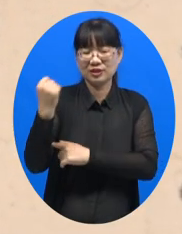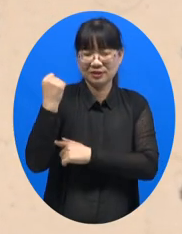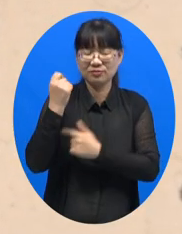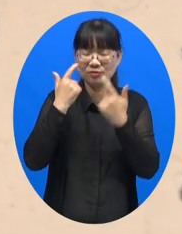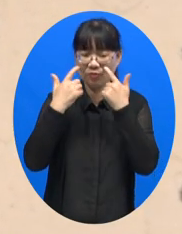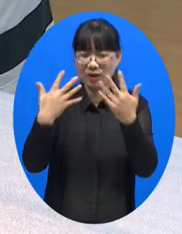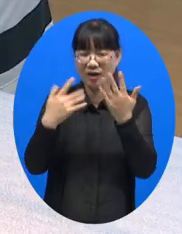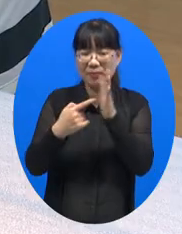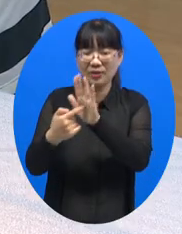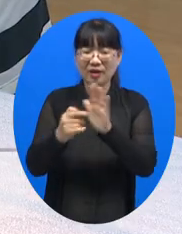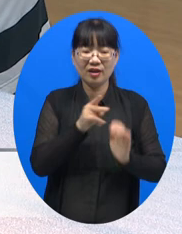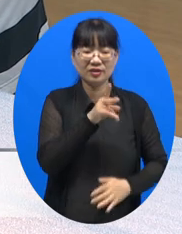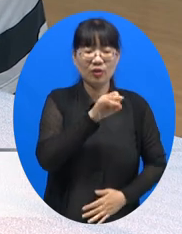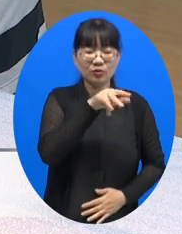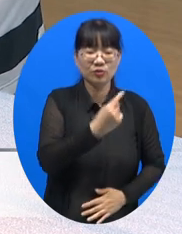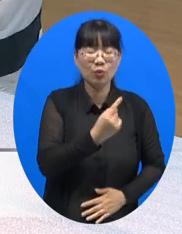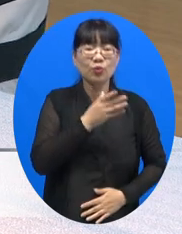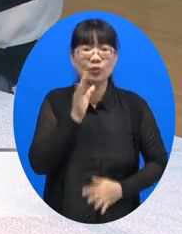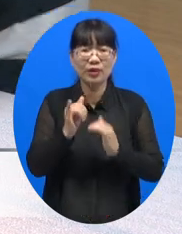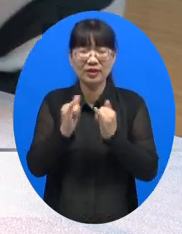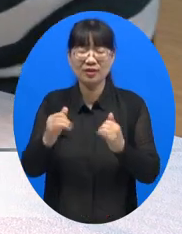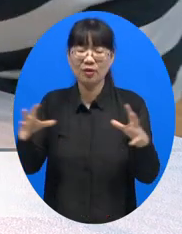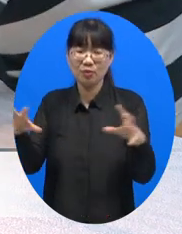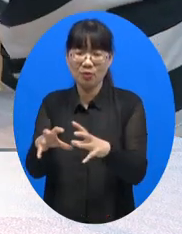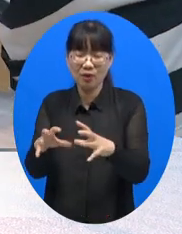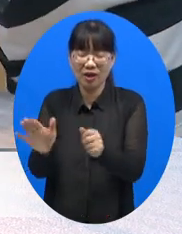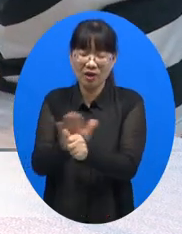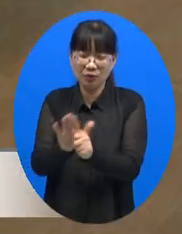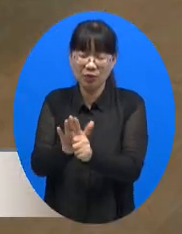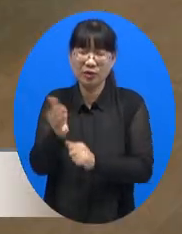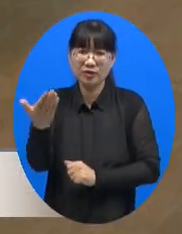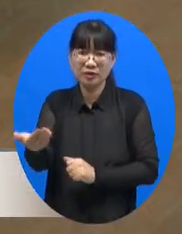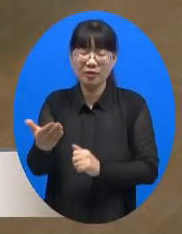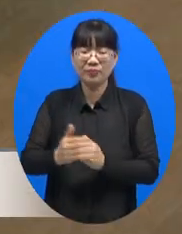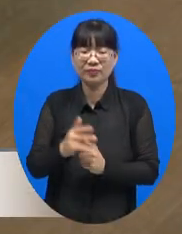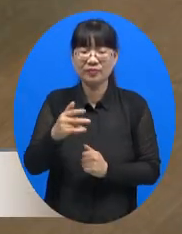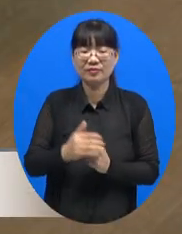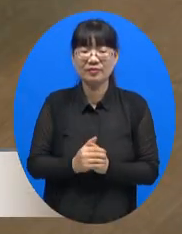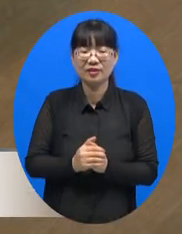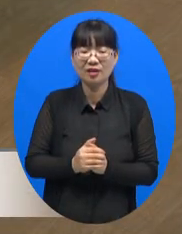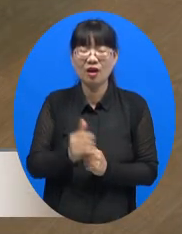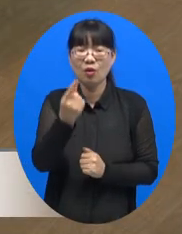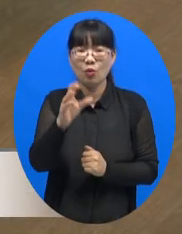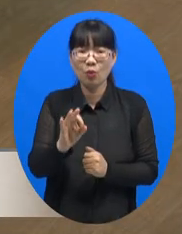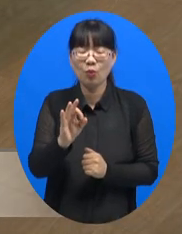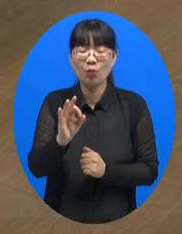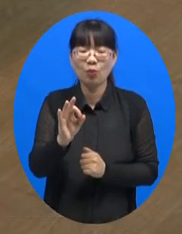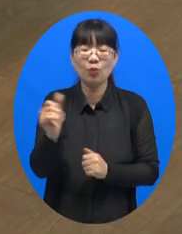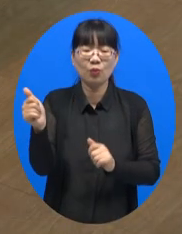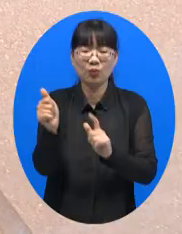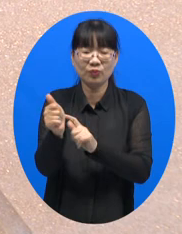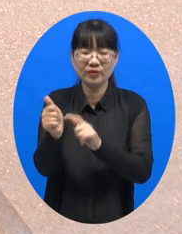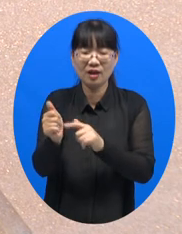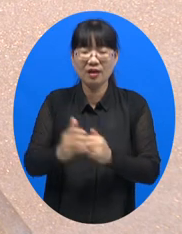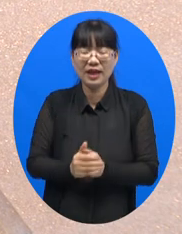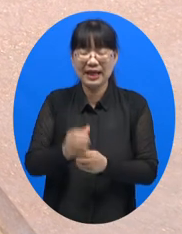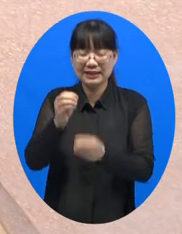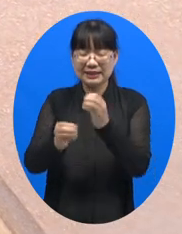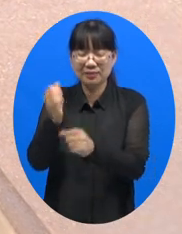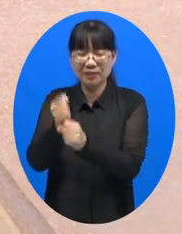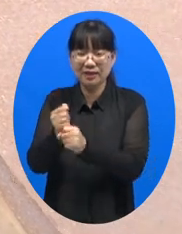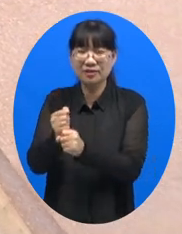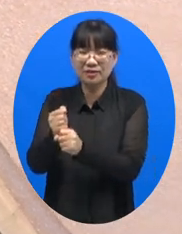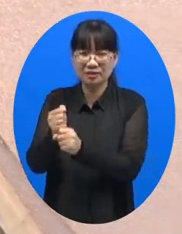작품입니다 영조가 노인들의 경희궁 순정 전에 불러 위로 하자 사대부 노인인 위원이 어전에서 시를